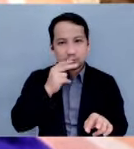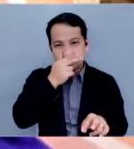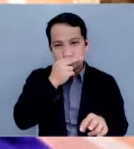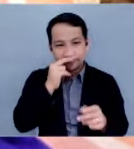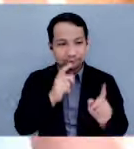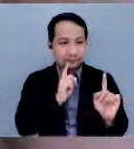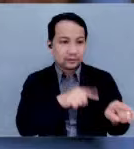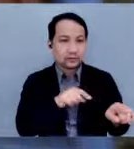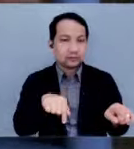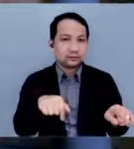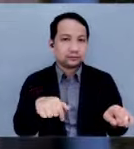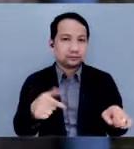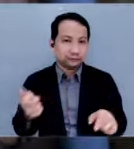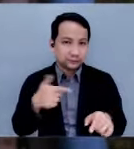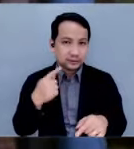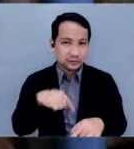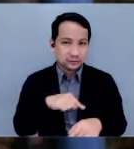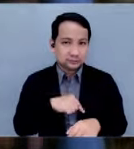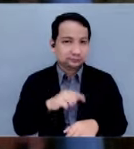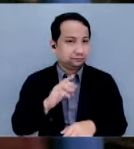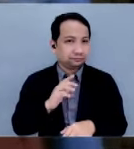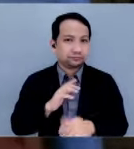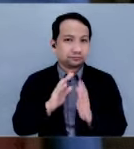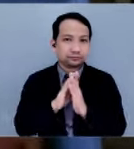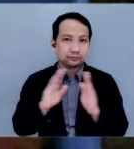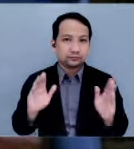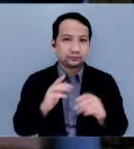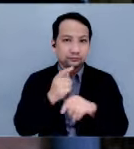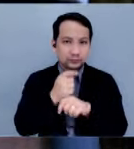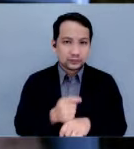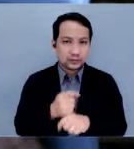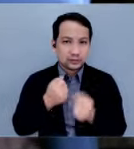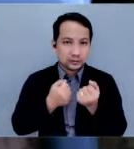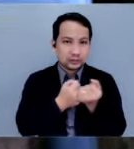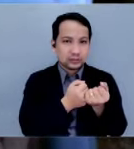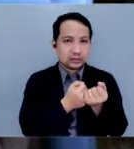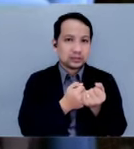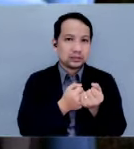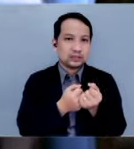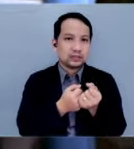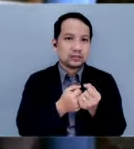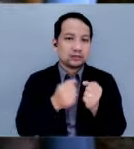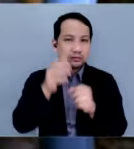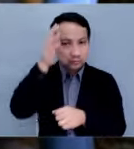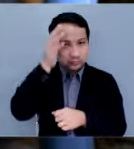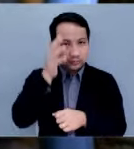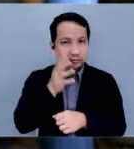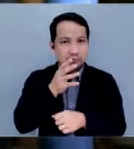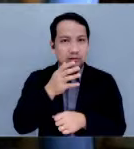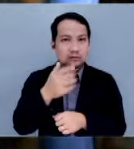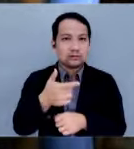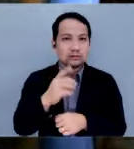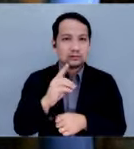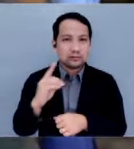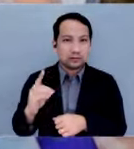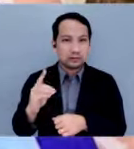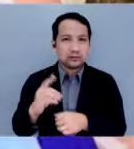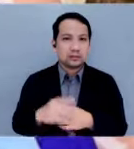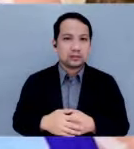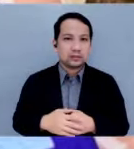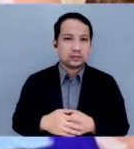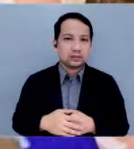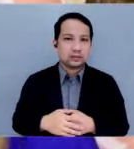siya sa amin eh. Malaking tulong ang therapy at suporta mula sa mga magulang para sa mga may GDD. Actually nakakapagod na